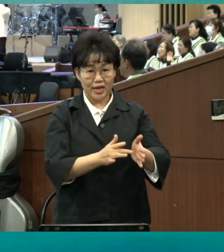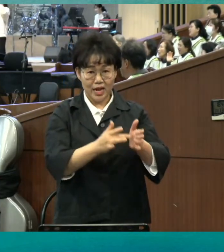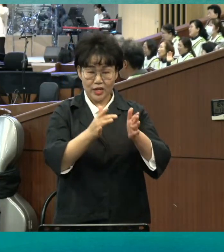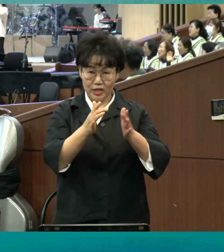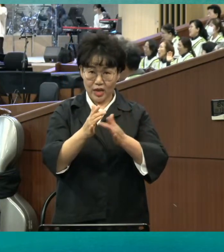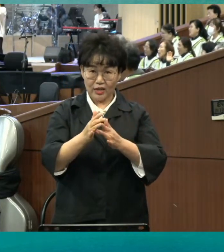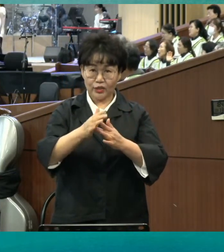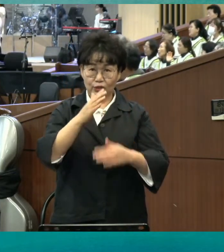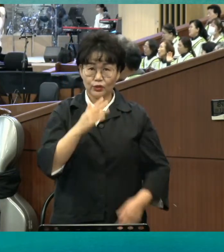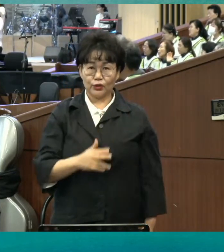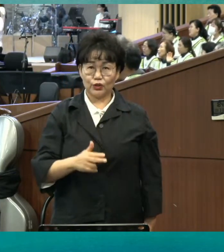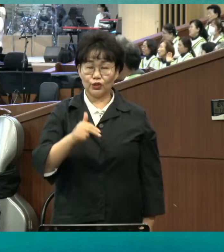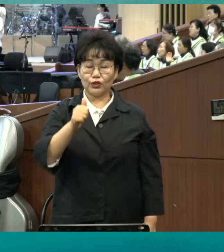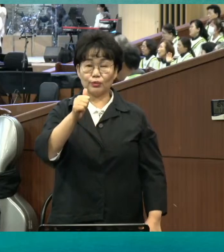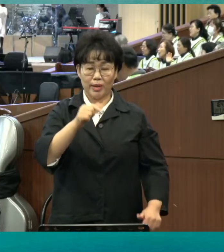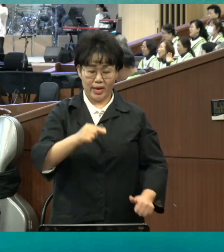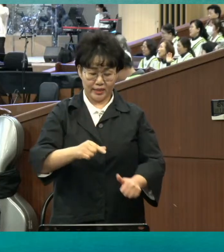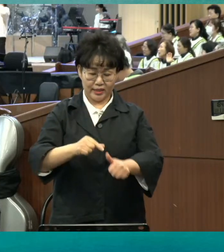예수